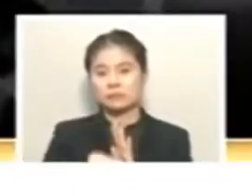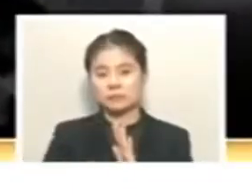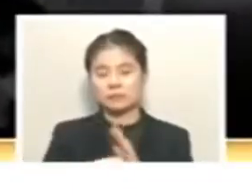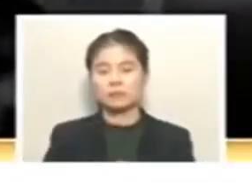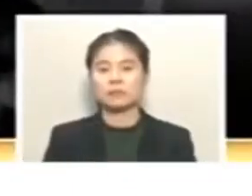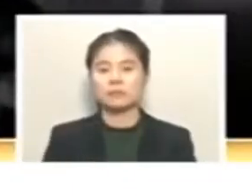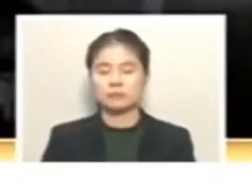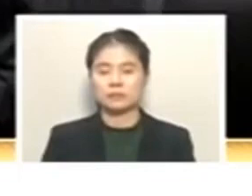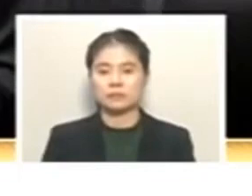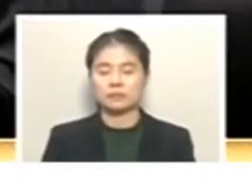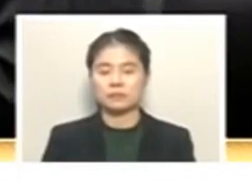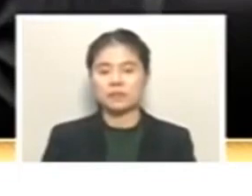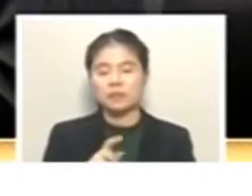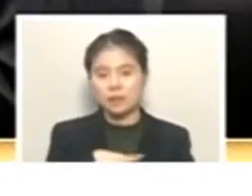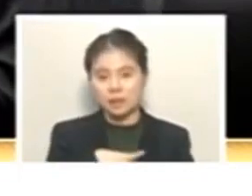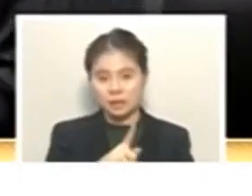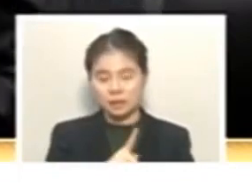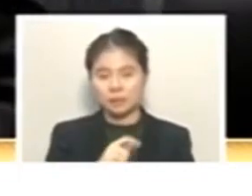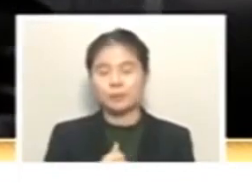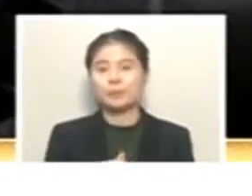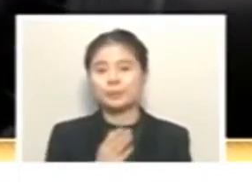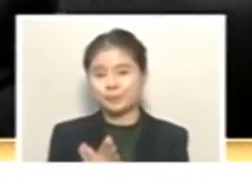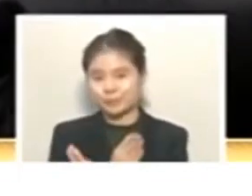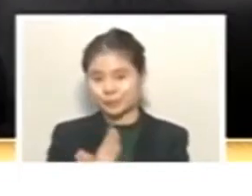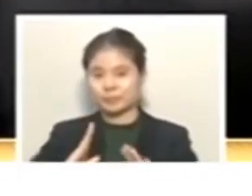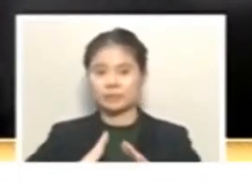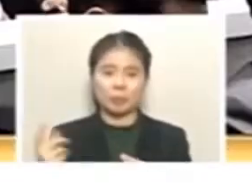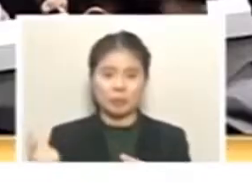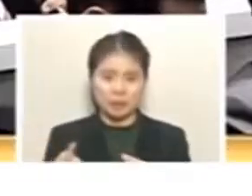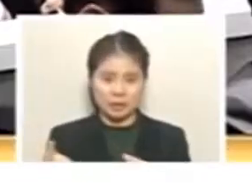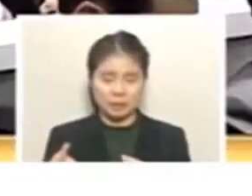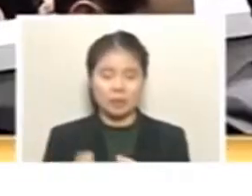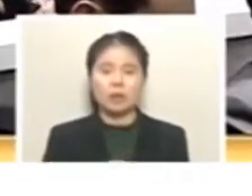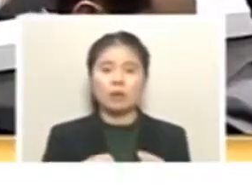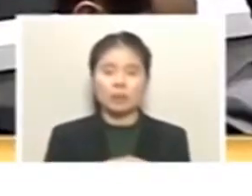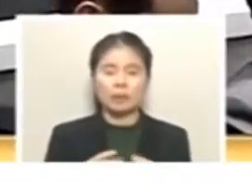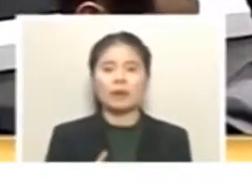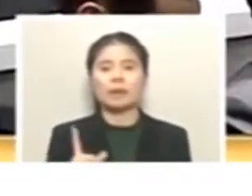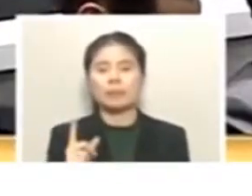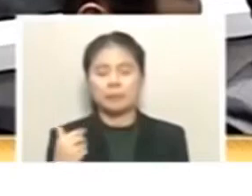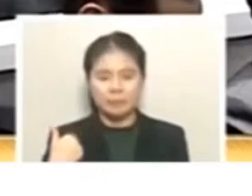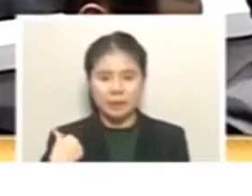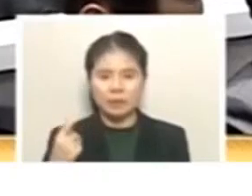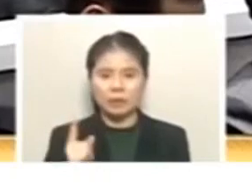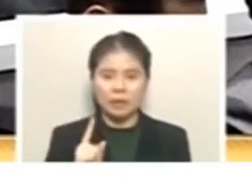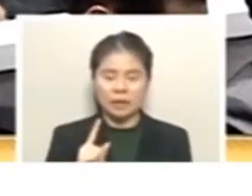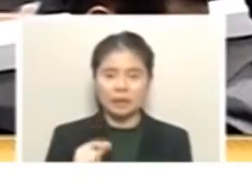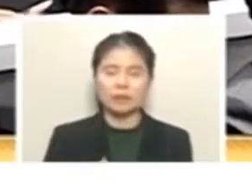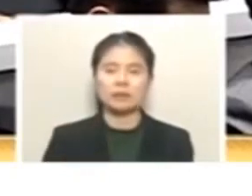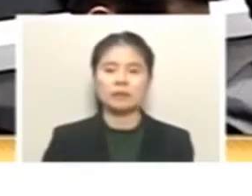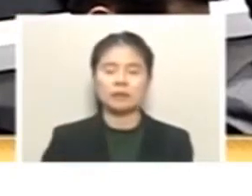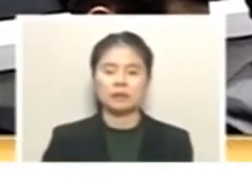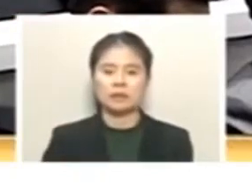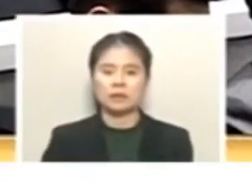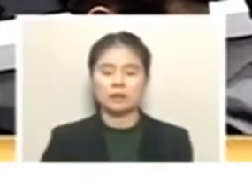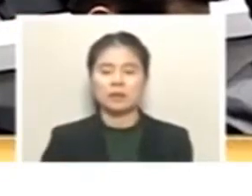เป็นไปทีละมาตรานะครับซึ่งตอนนี้ทางคณะรัฐมนตรีได้รายชื่อกรรมธิการแล้ว3คนประกอบไปด้วยรัฐมนตรีว่าการก